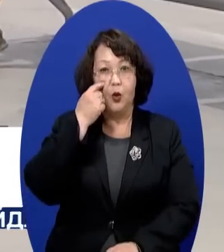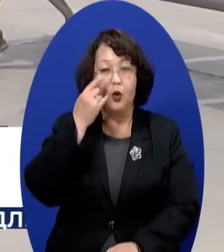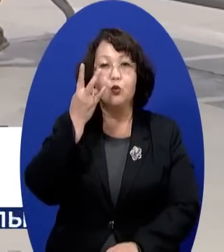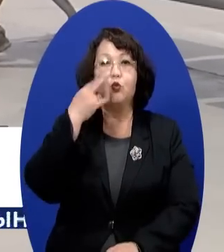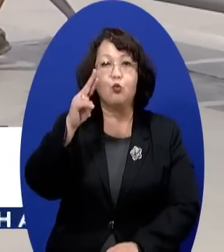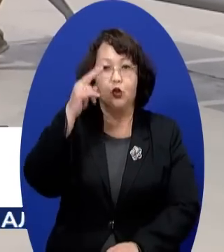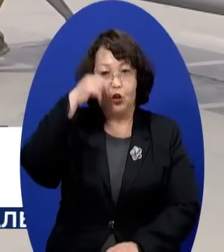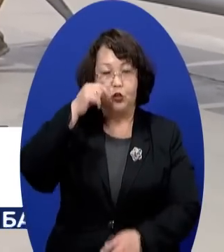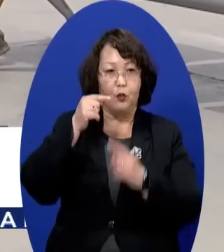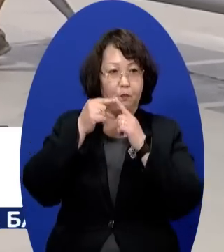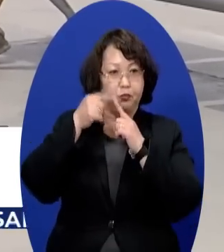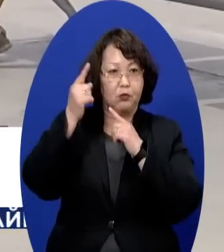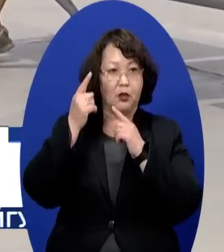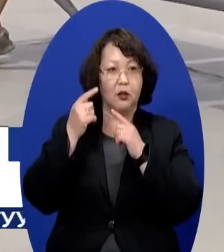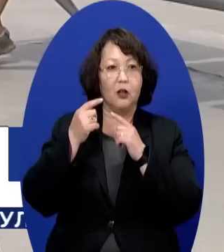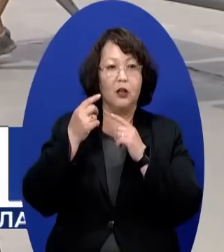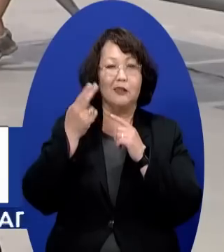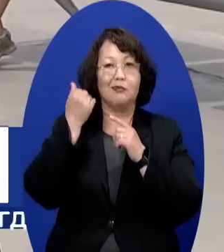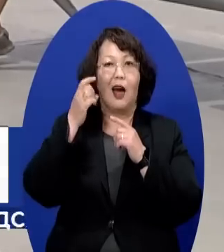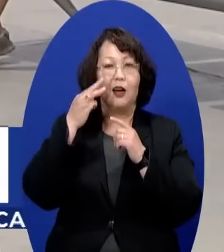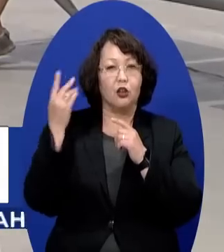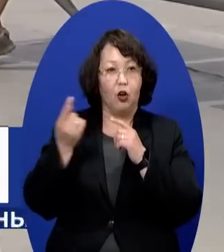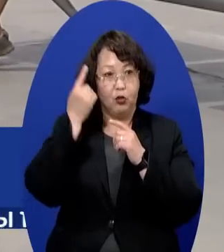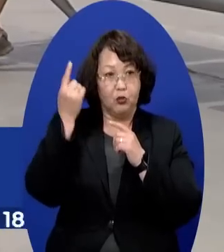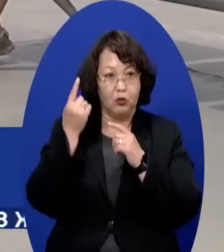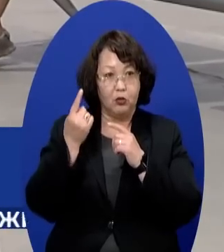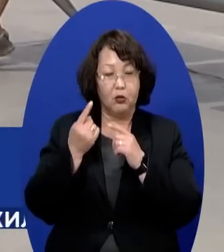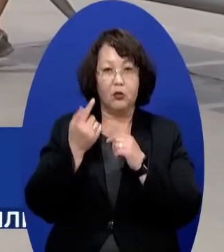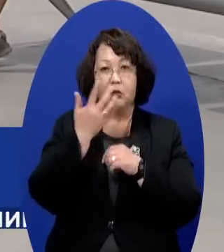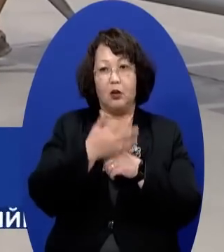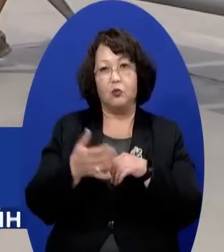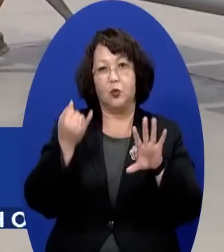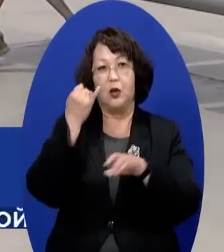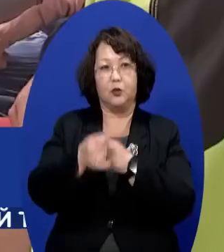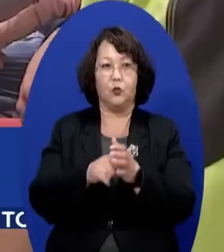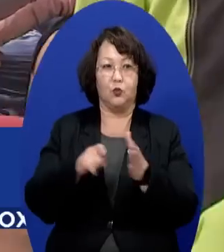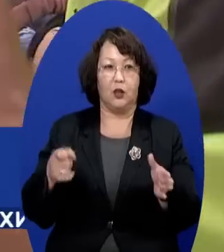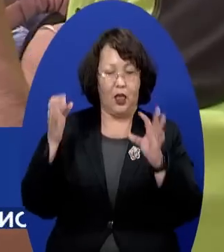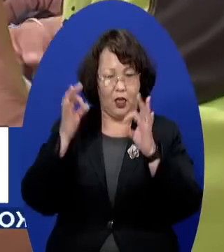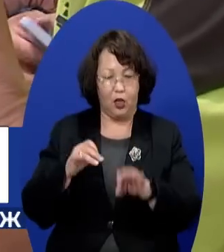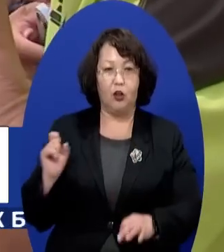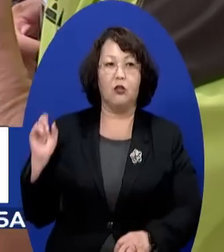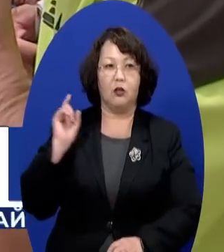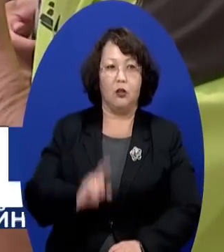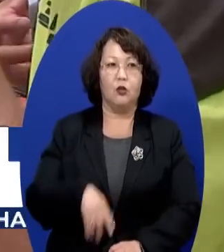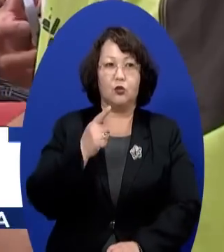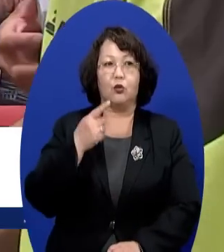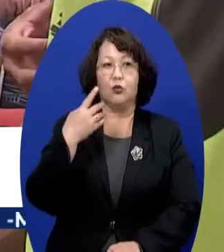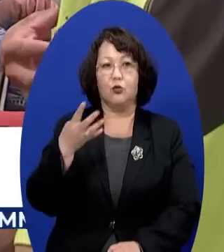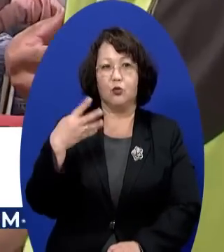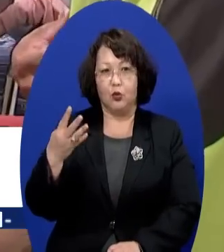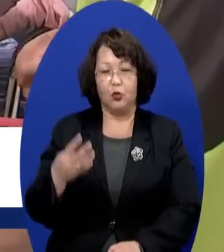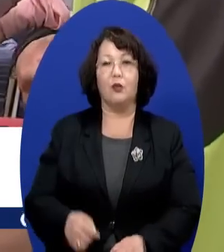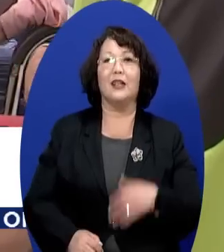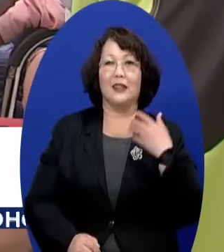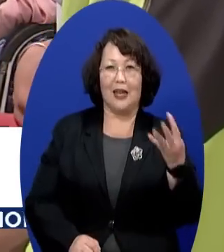нүднээ. Тэгээд даралт өндөр төрөл хэлж үзсэн. Тэгээд түүнээс үүд үзүүлэгээ 5-6 жил явж одоо л үзүүлжээ. 141-88 гэдэг чинь даралт ихсэлттэй байгаа